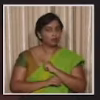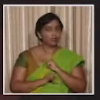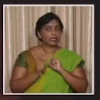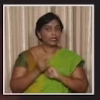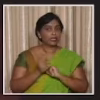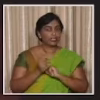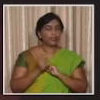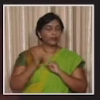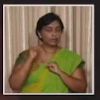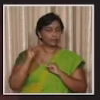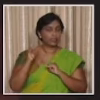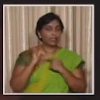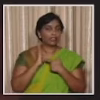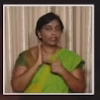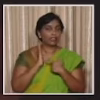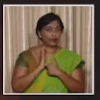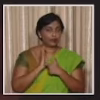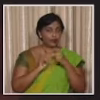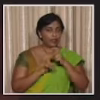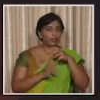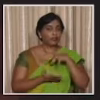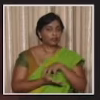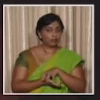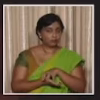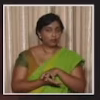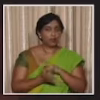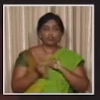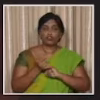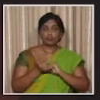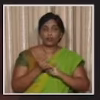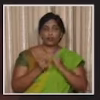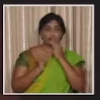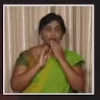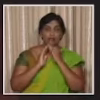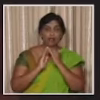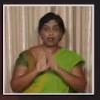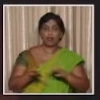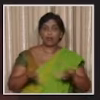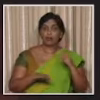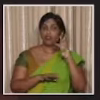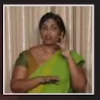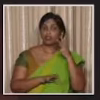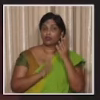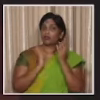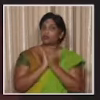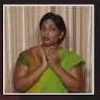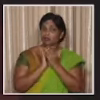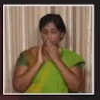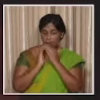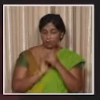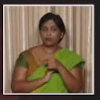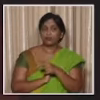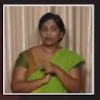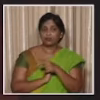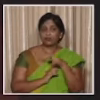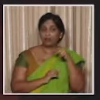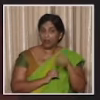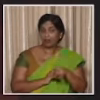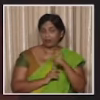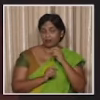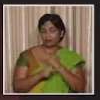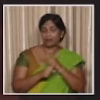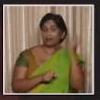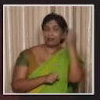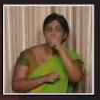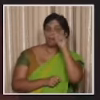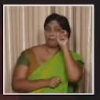සේරුනුවර ඒ කියන්නේ ත්‍රිකුණාමල දිස්ත්‍රික්කයේ සෝමාදේවි පාසලේ දරුවෝ 300ක් ඉගෙන ගන්න පාසල ඔබතුමා අදම බලධාරින්